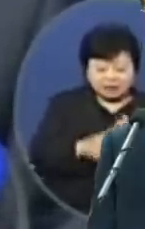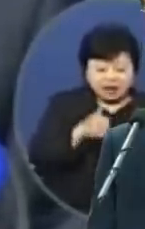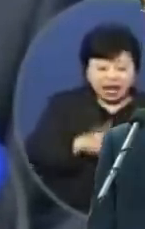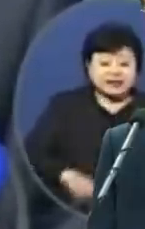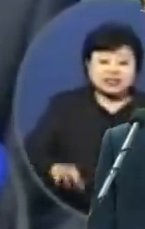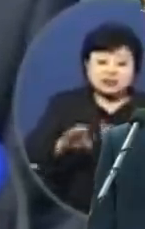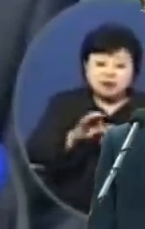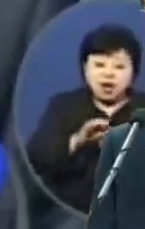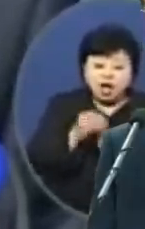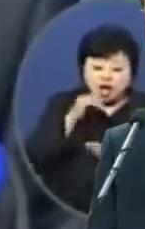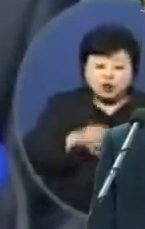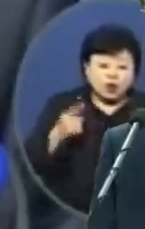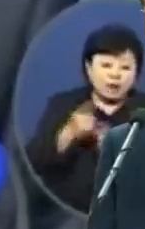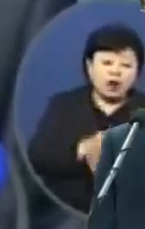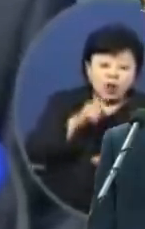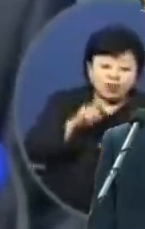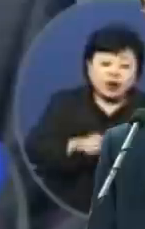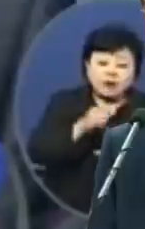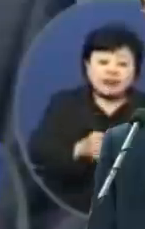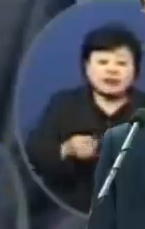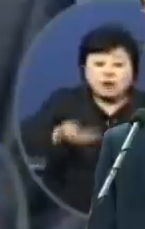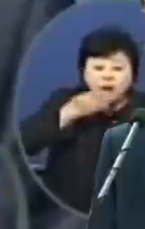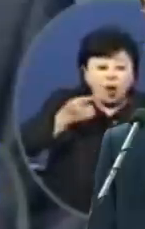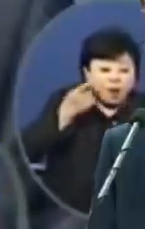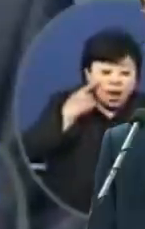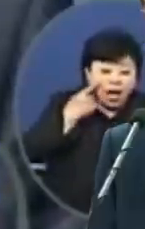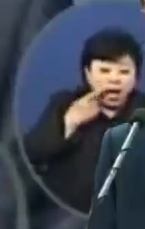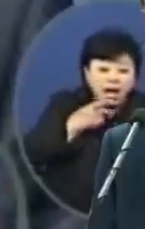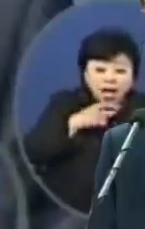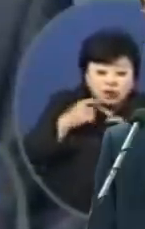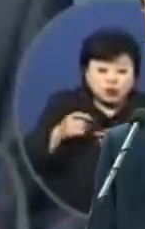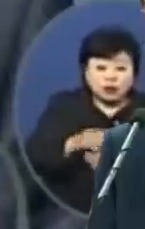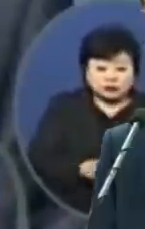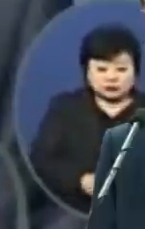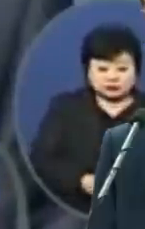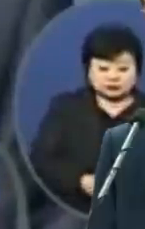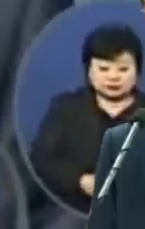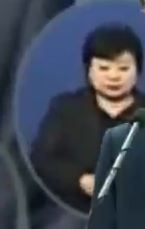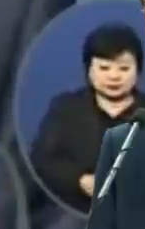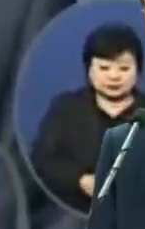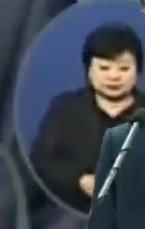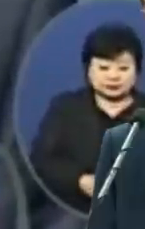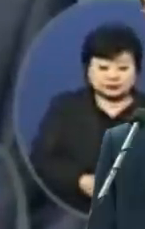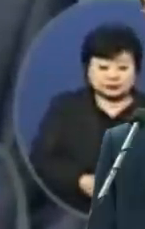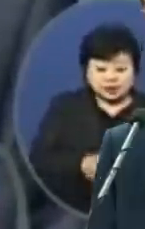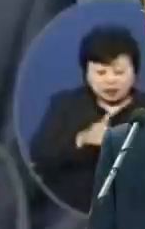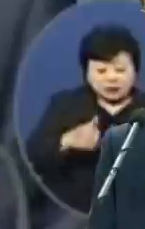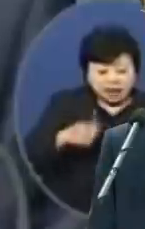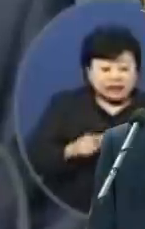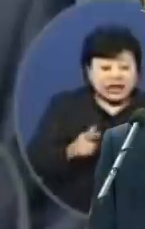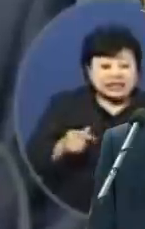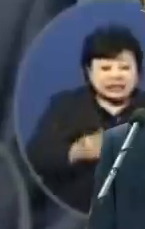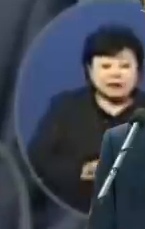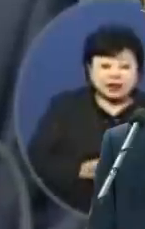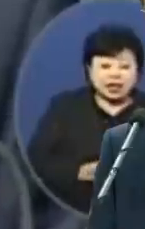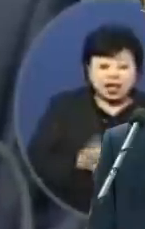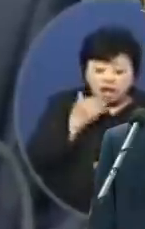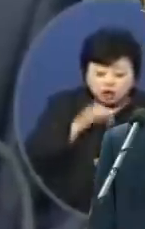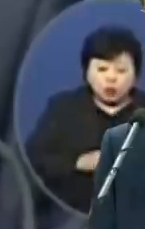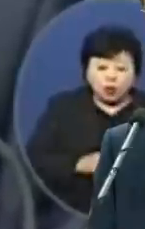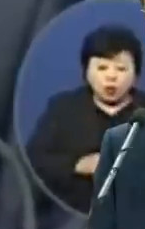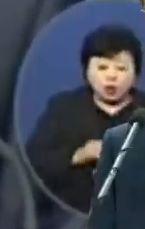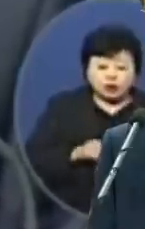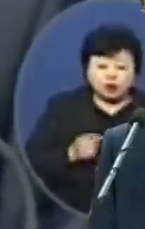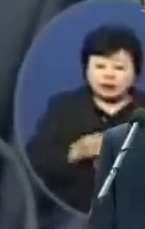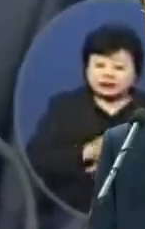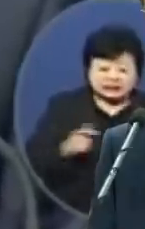아들이거든 돌을 변하여서 떡을 만들어 먹어라. 이렇게 유대 신문을 하는 것입니다. 하나님 아들 아니니까 돌을 떡으로 못 만들지